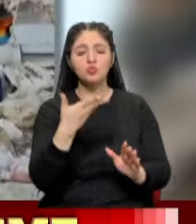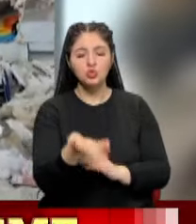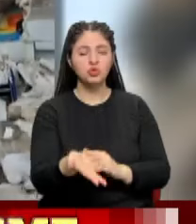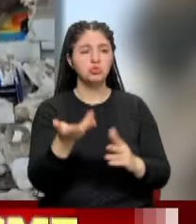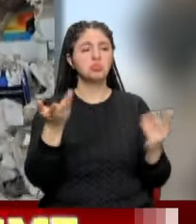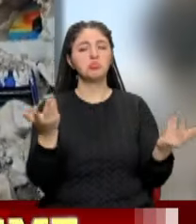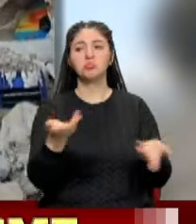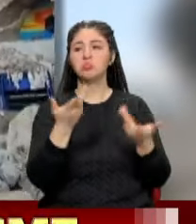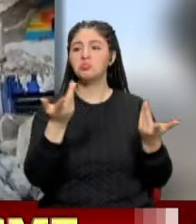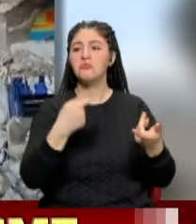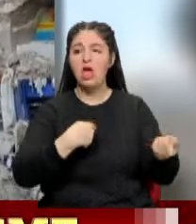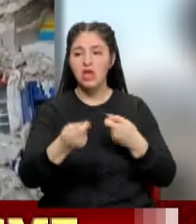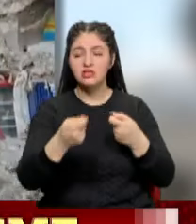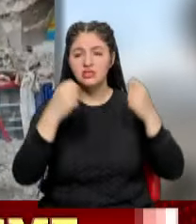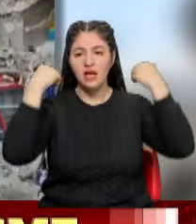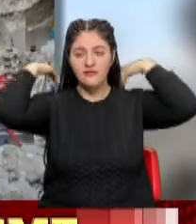kuyumcusu,